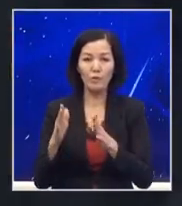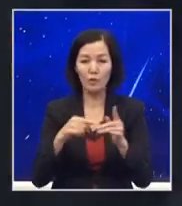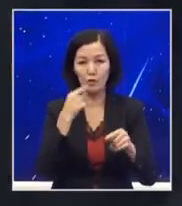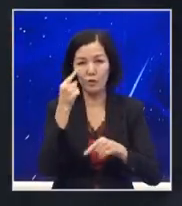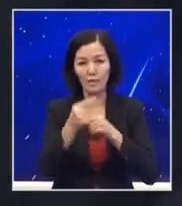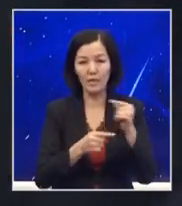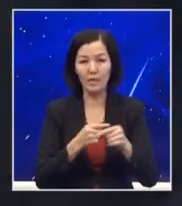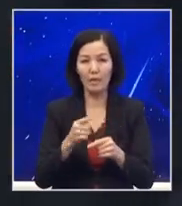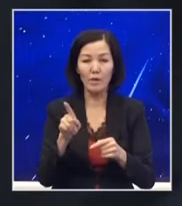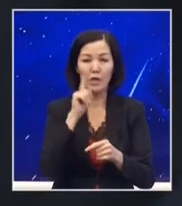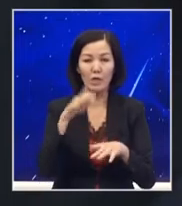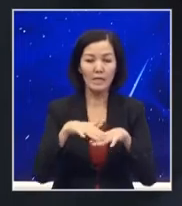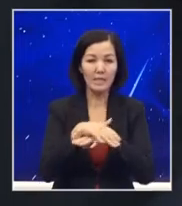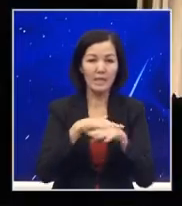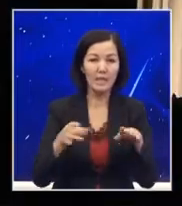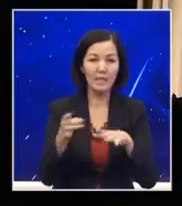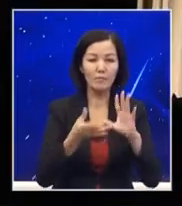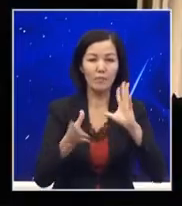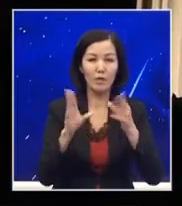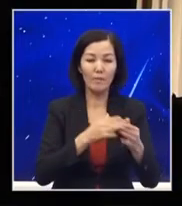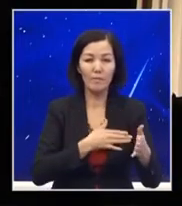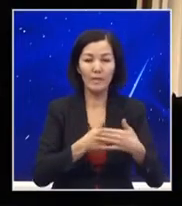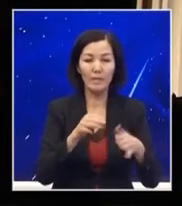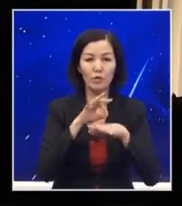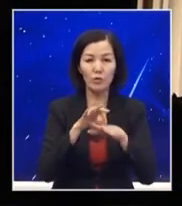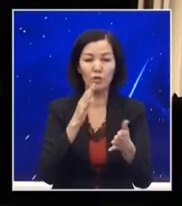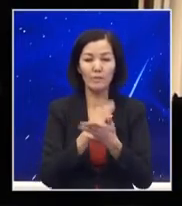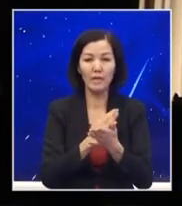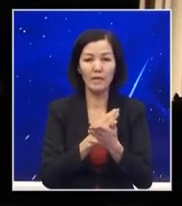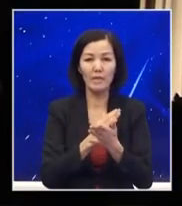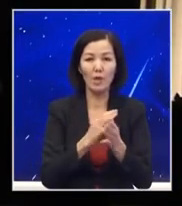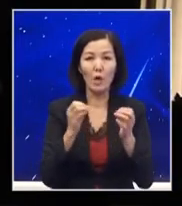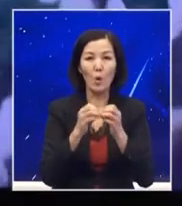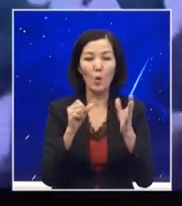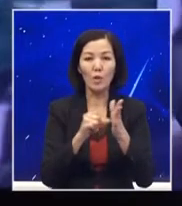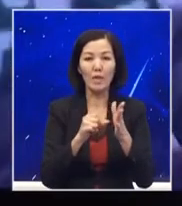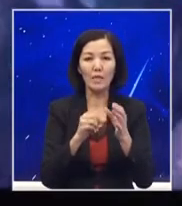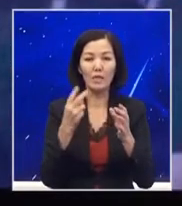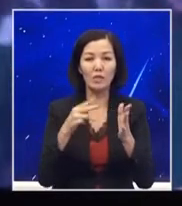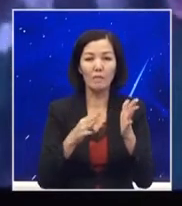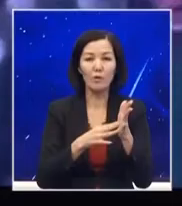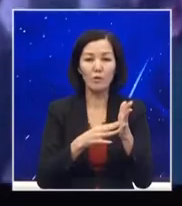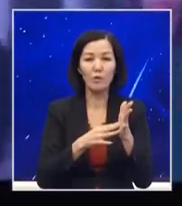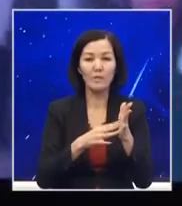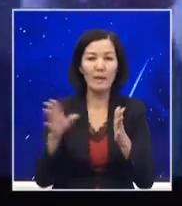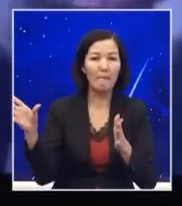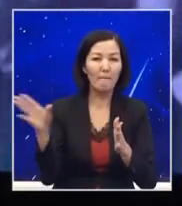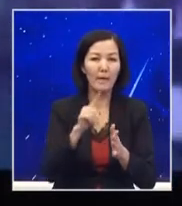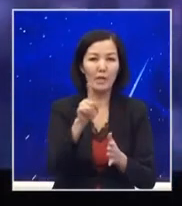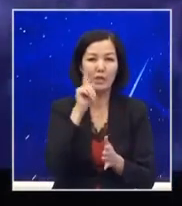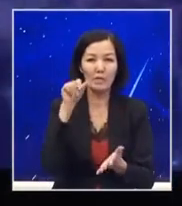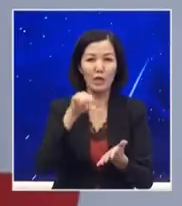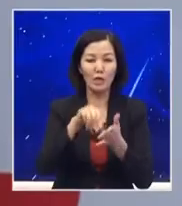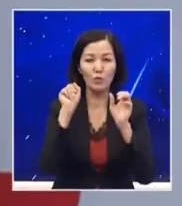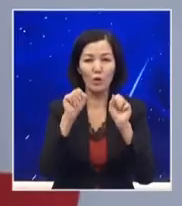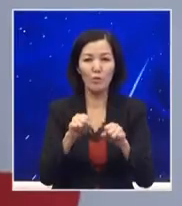ел бағдарламасы республика бойынша белсенді түрде жүргізіліп келеді. Қатарында 16 мен 29 жас аралығындағы кез келген жас кіре алады.